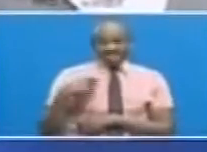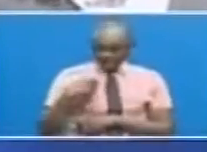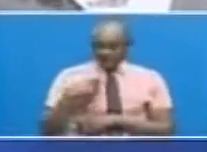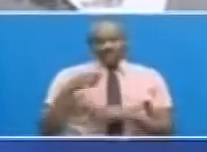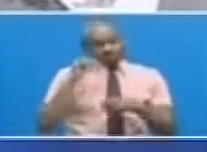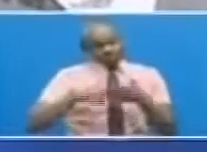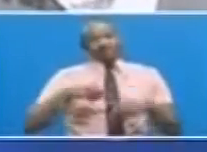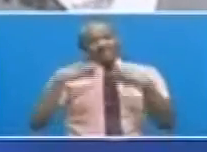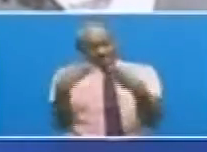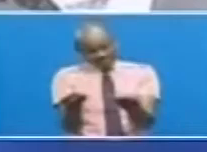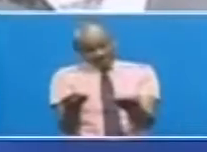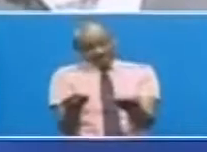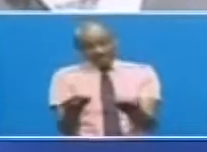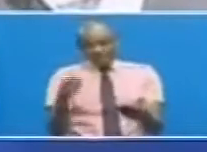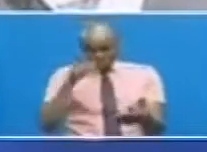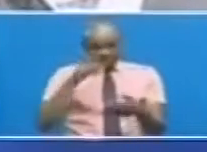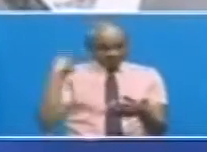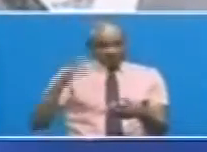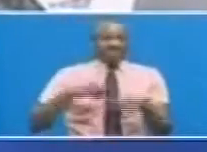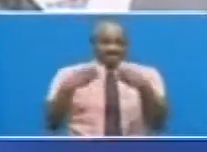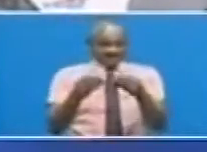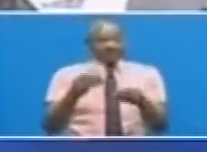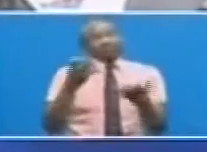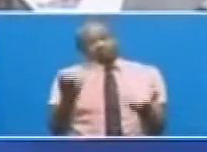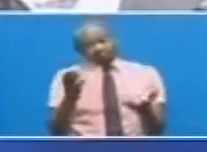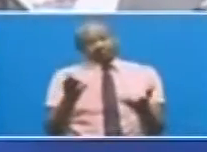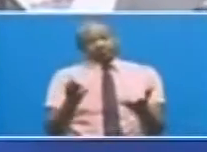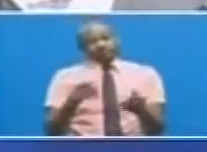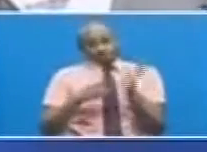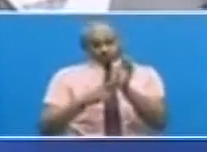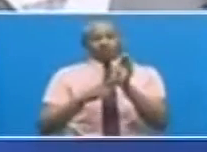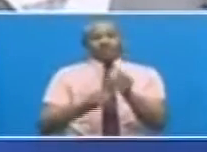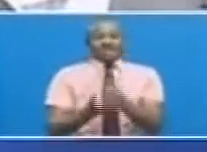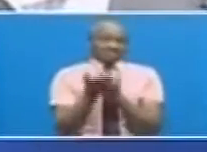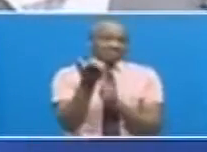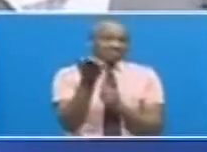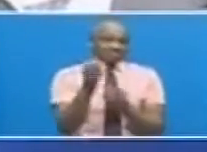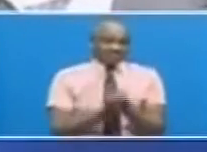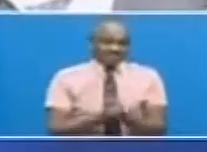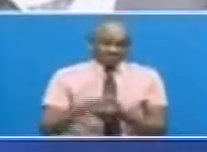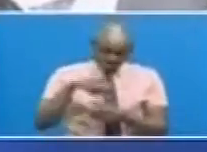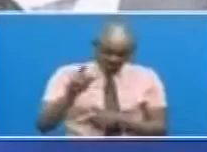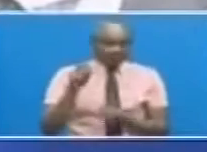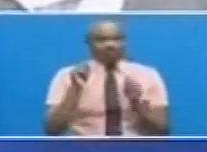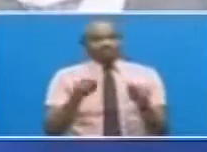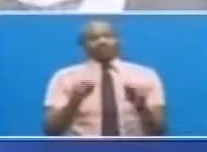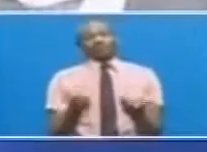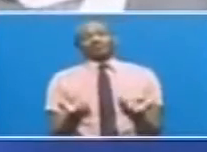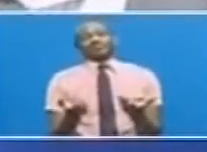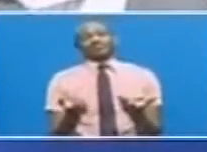have given them as a sign of goodwill and to help them make their day a more celebratory